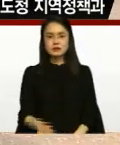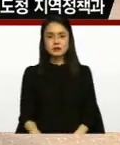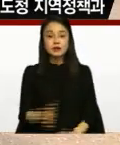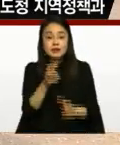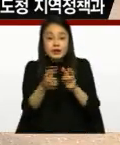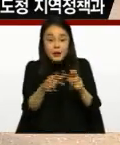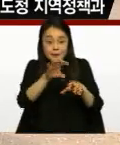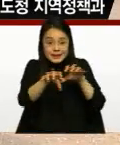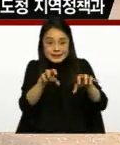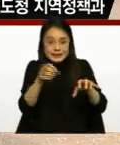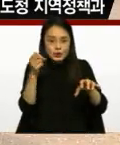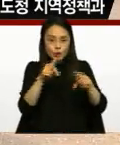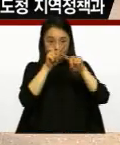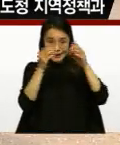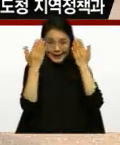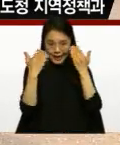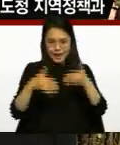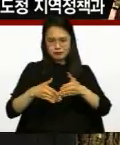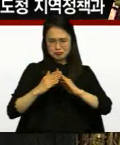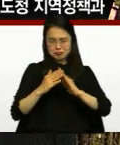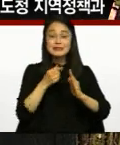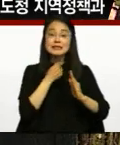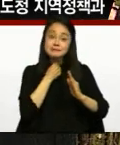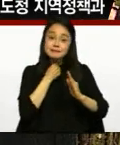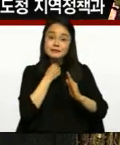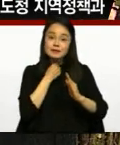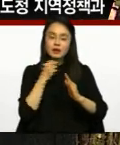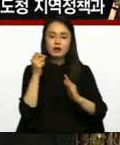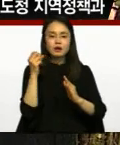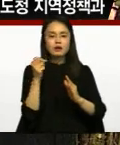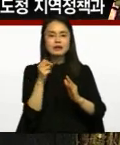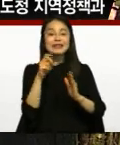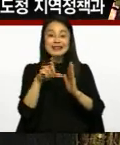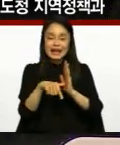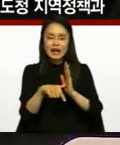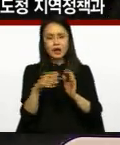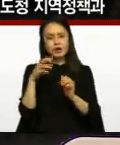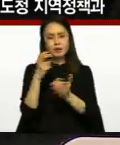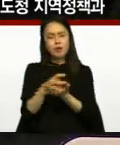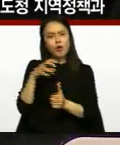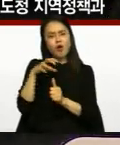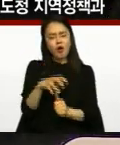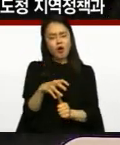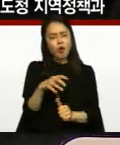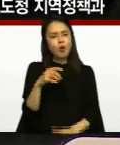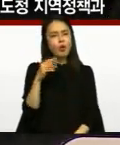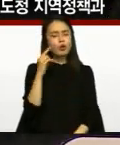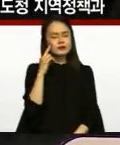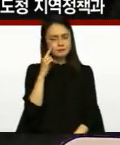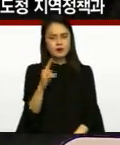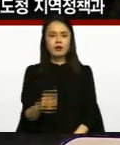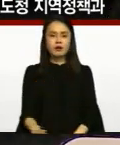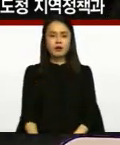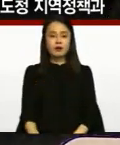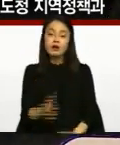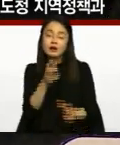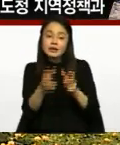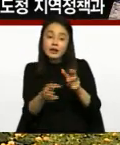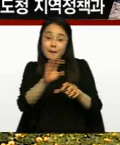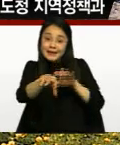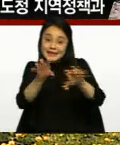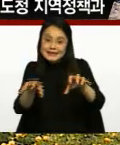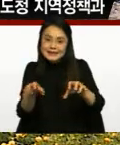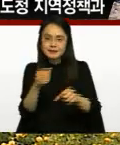산업단지라든지 대학, 택지 조성 등 대규모 개발 사업이 많은 제한을 받고 있습니다. 예를 들어 산업단지를